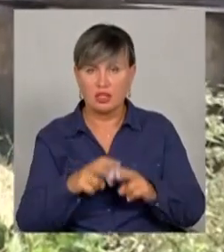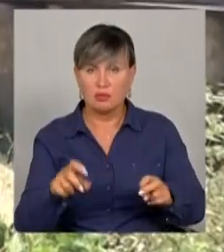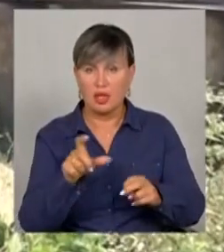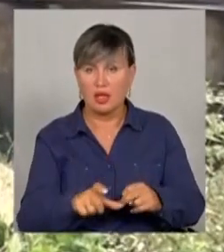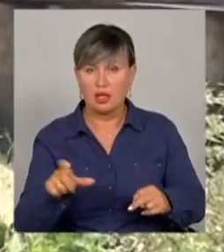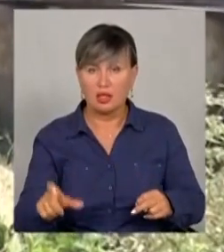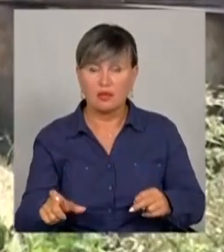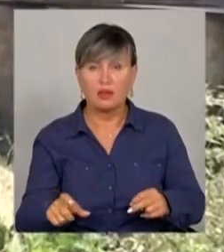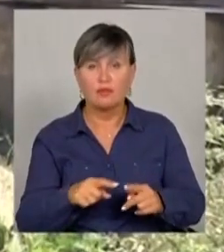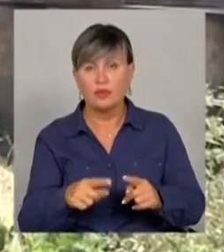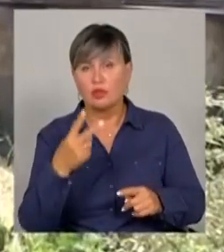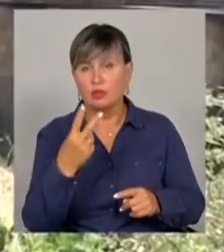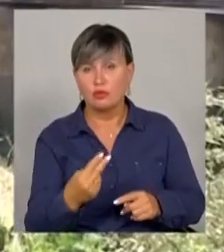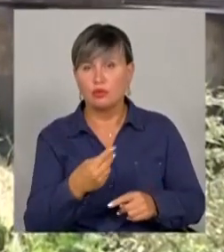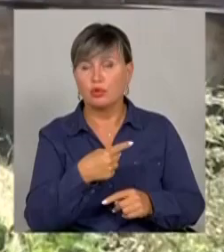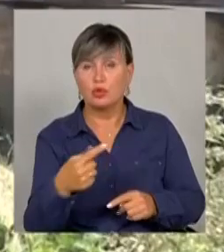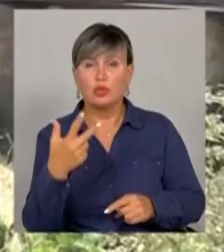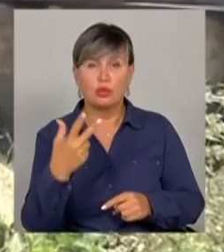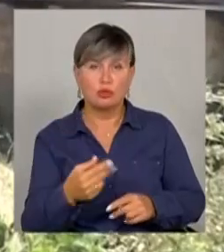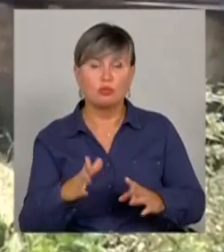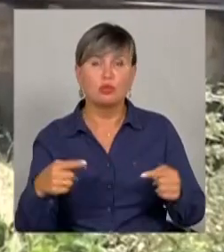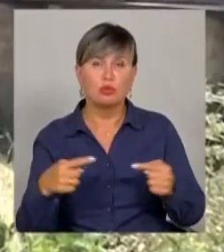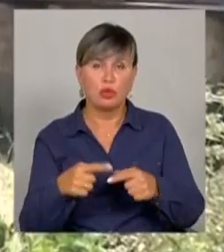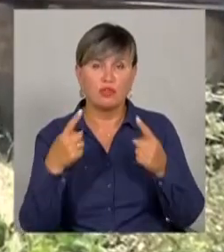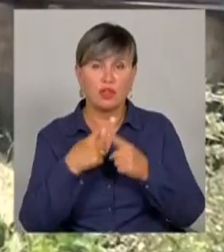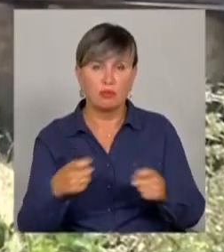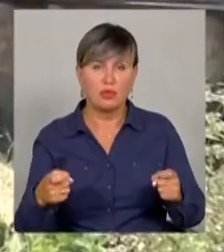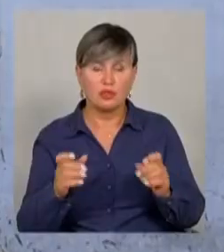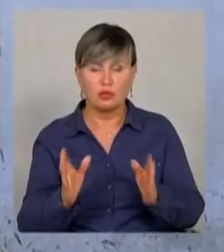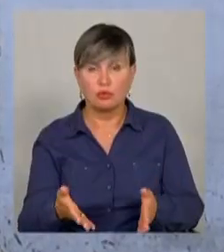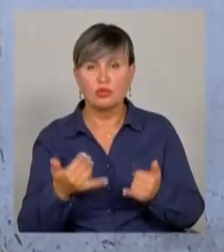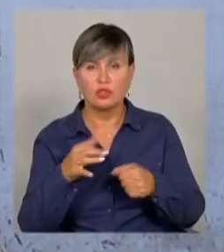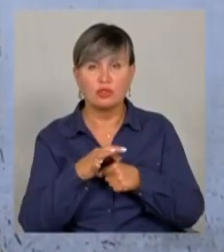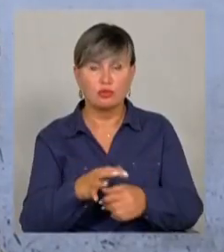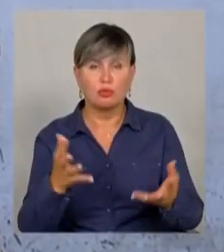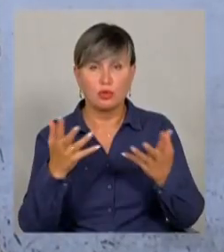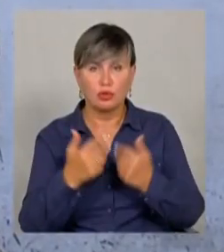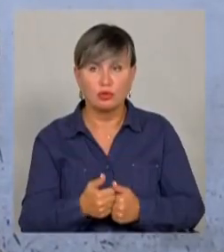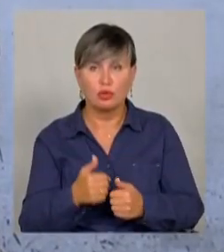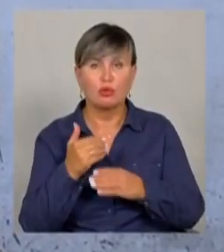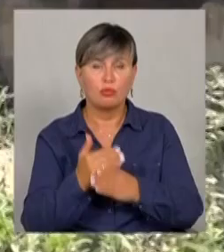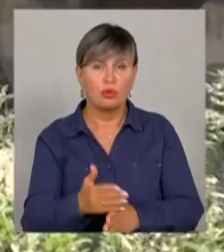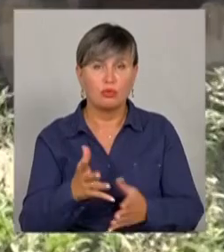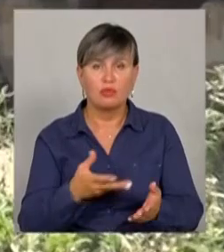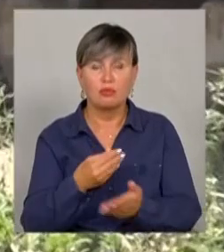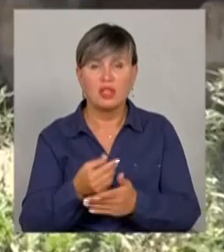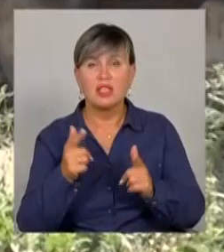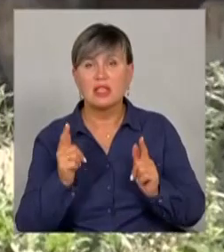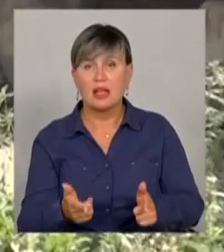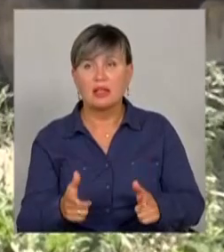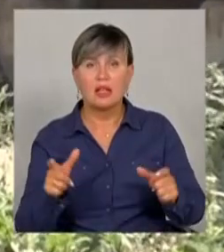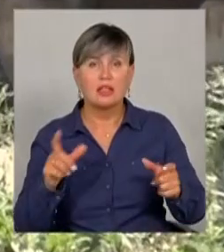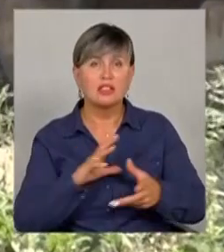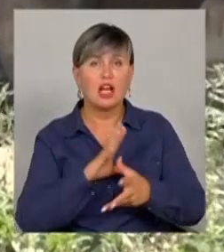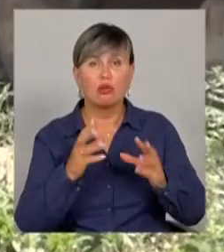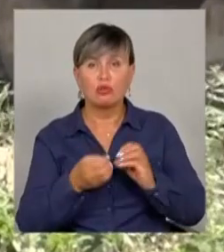В течение 2-3 дней конкретную информацию они уже точную дадут. Сейчас ведутся подсчеты. Помощь будет выплачена. Согласно заключению